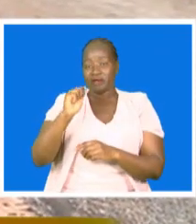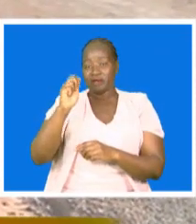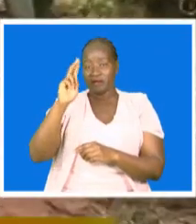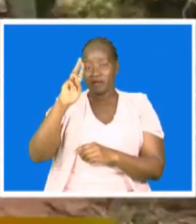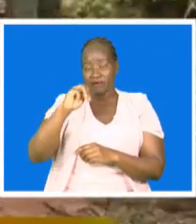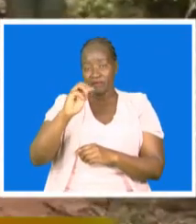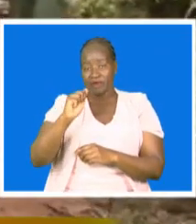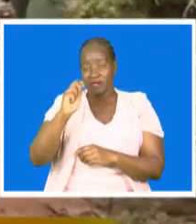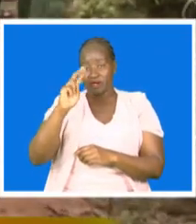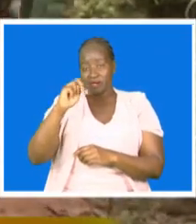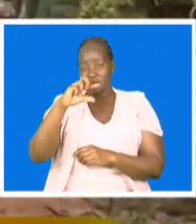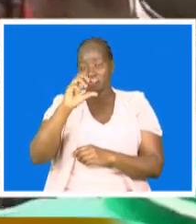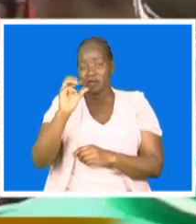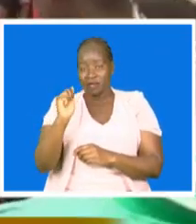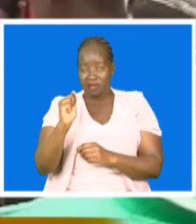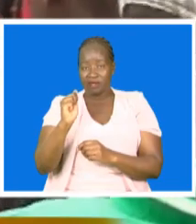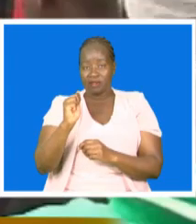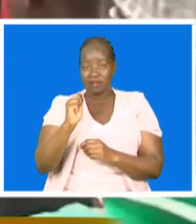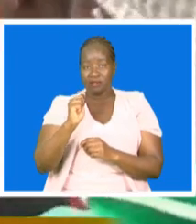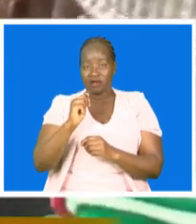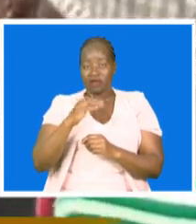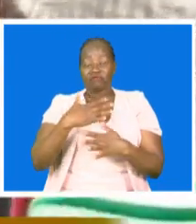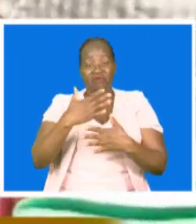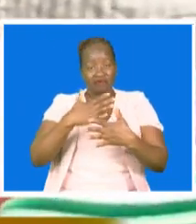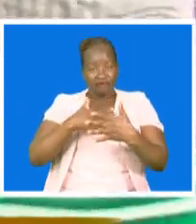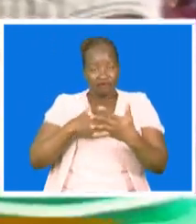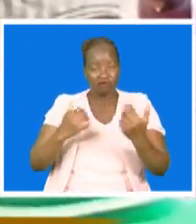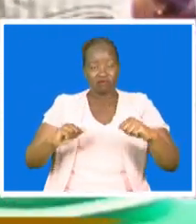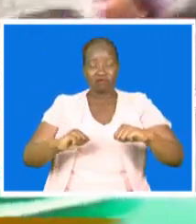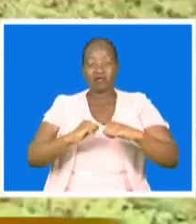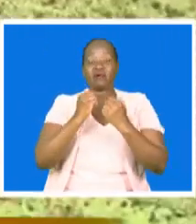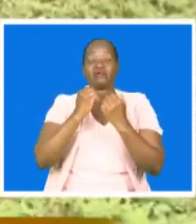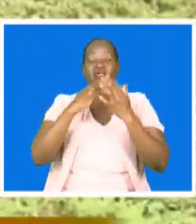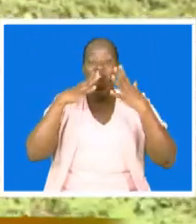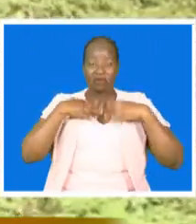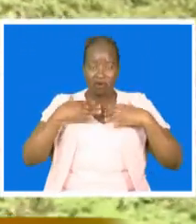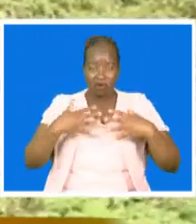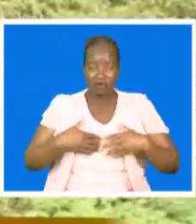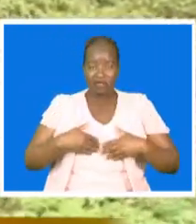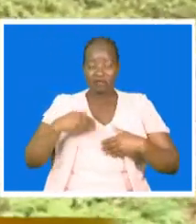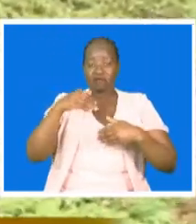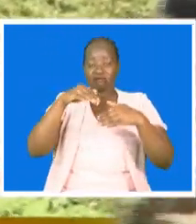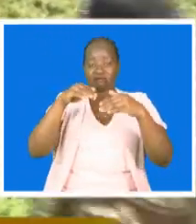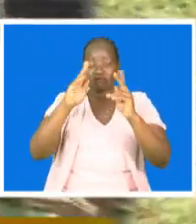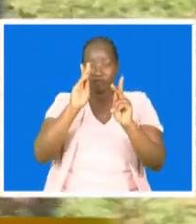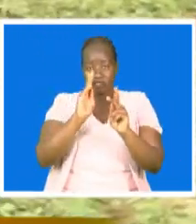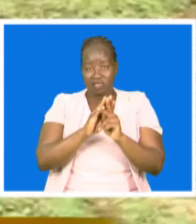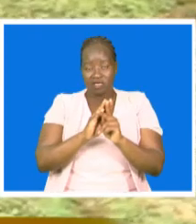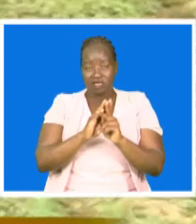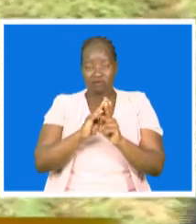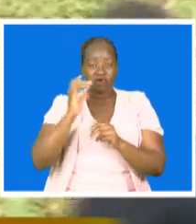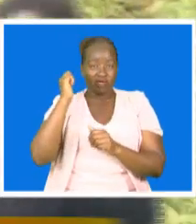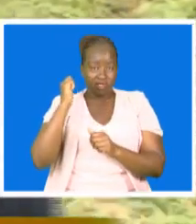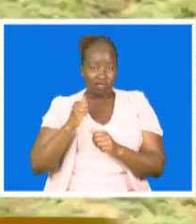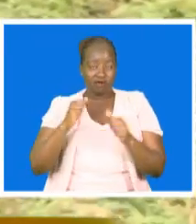mwena wa libisil bere ya manjite kanete ni mutino oyo mire yao ege tonyo bine ya kuiga akuo ya